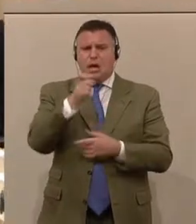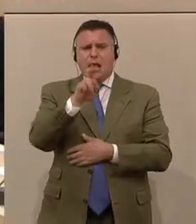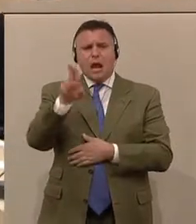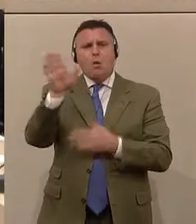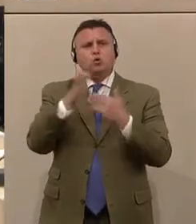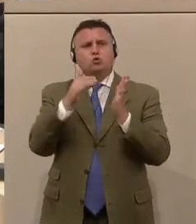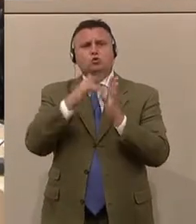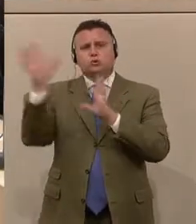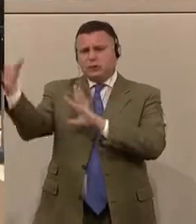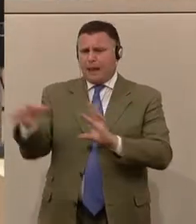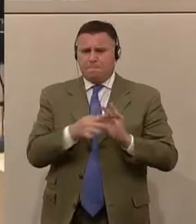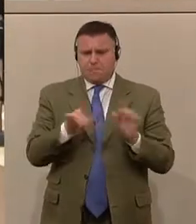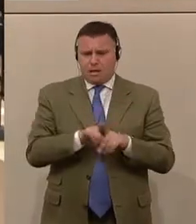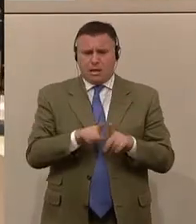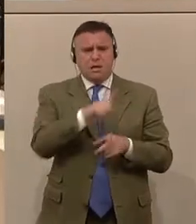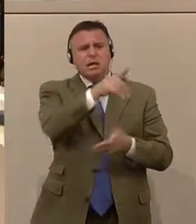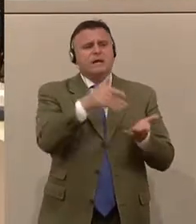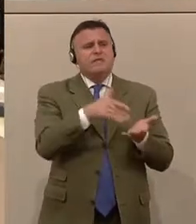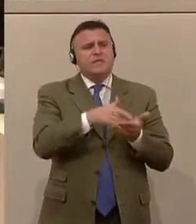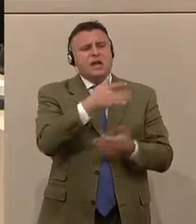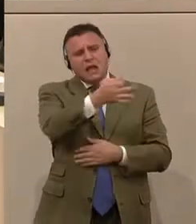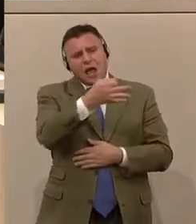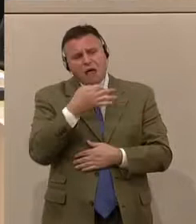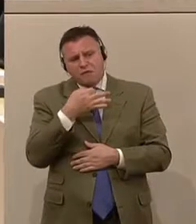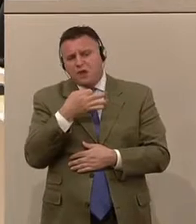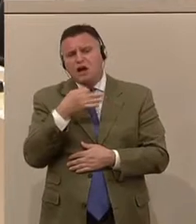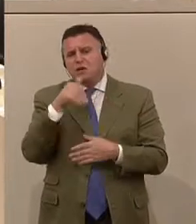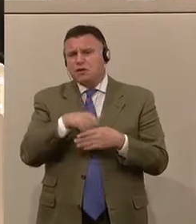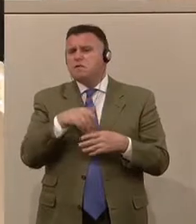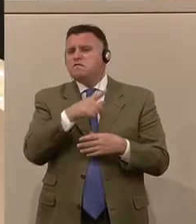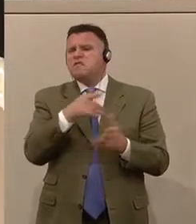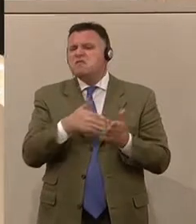europäischen Systeme. Ihre dringliche Anfrage hat nur dann den Wert der